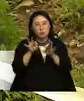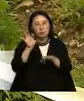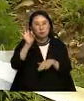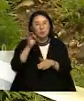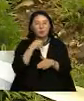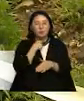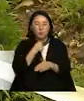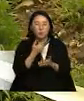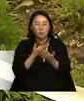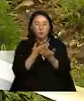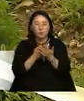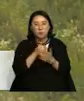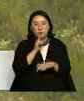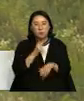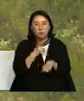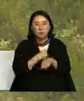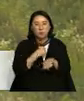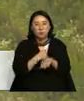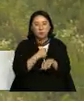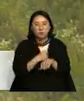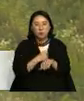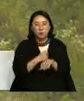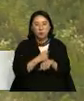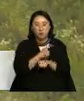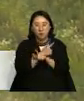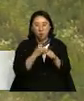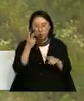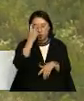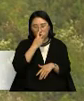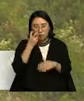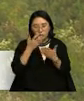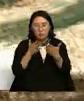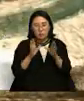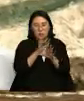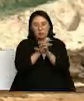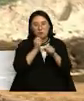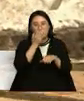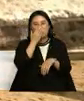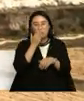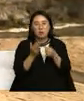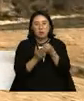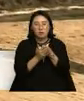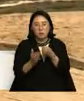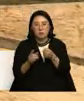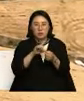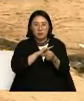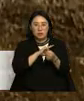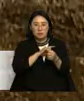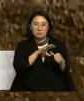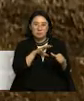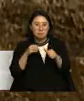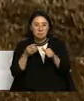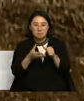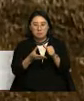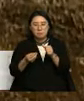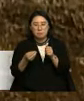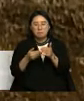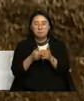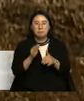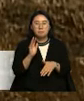요구하는 자가 나타났다고 밝혔습니다 특히 보온 단체가 수의계약이 가능한 점을 이용해 명칭을 도용 하기도 한 것으로